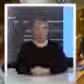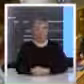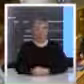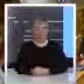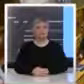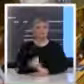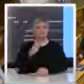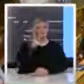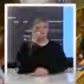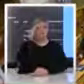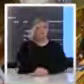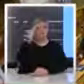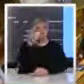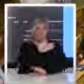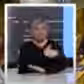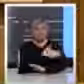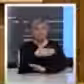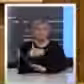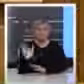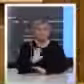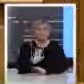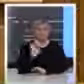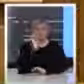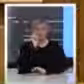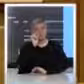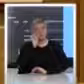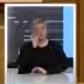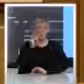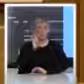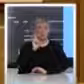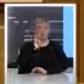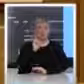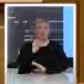Καλημερίζω τους κυρίους και τις κυρίες βουλευτές, τους κυρίους υπουργούς.